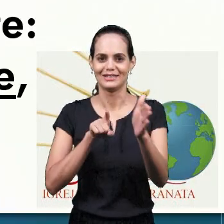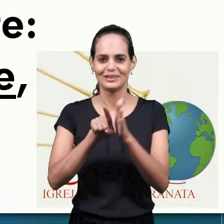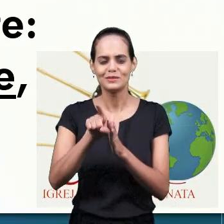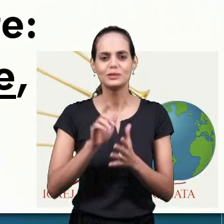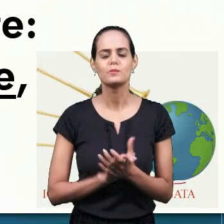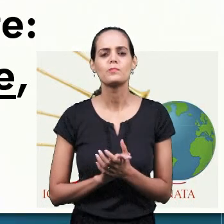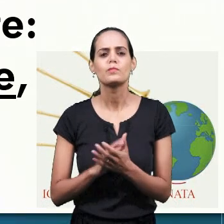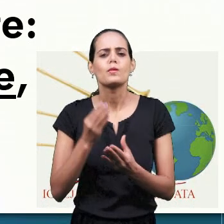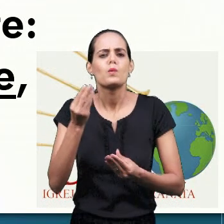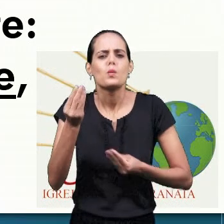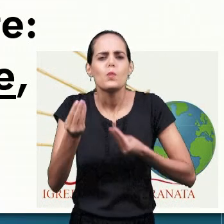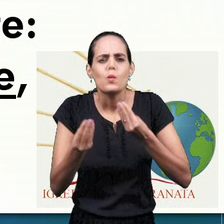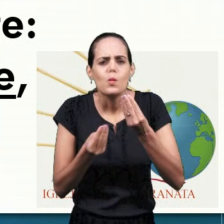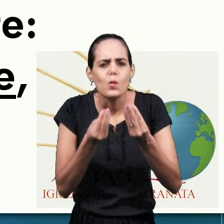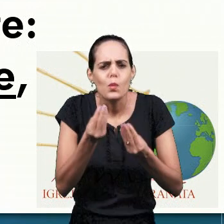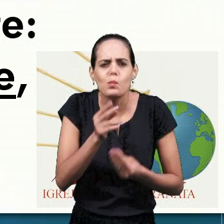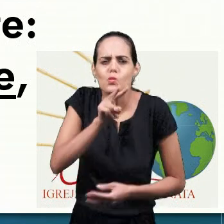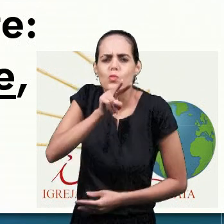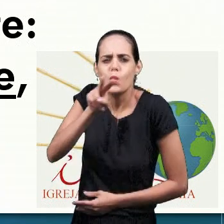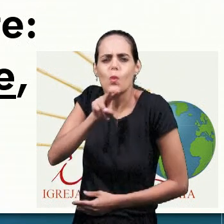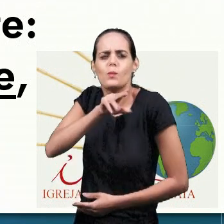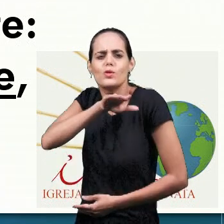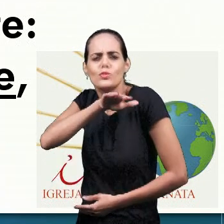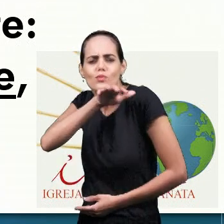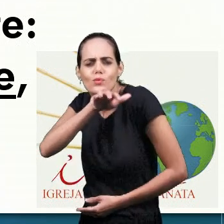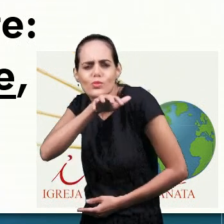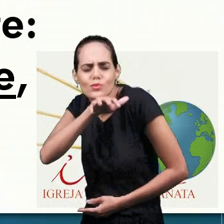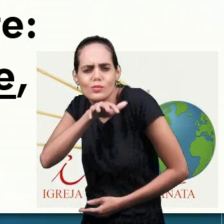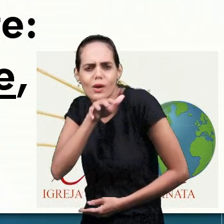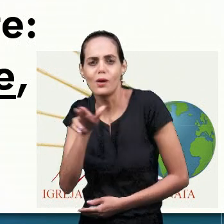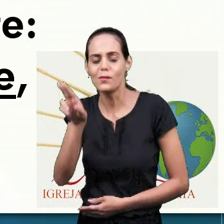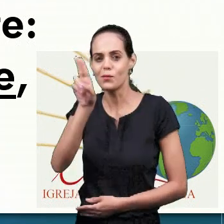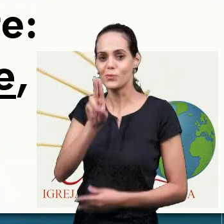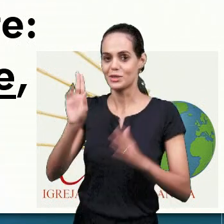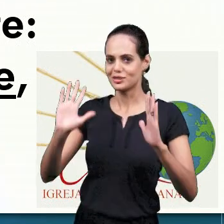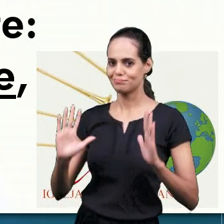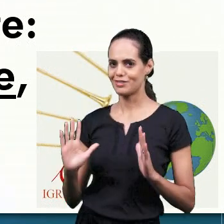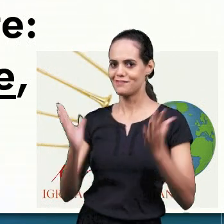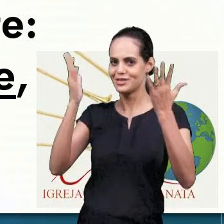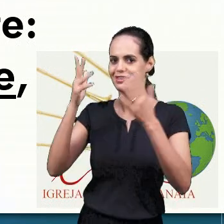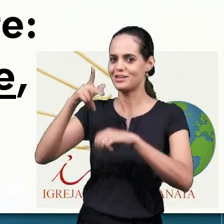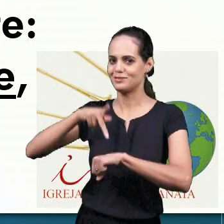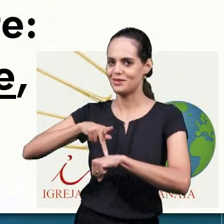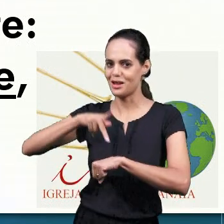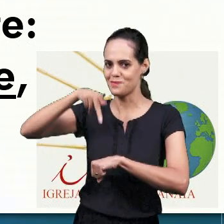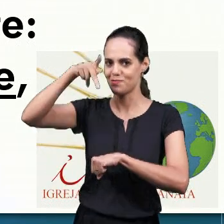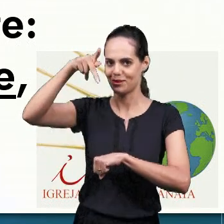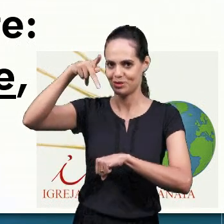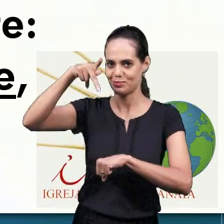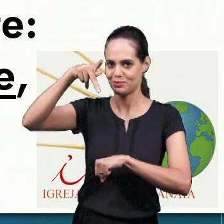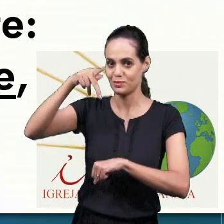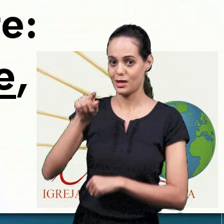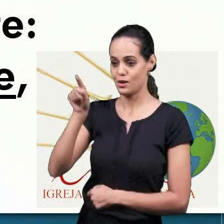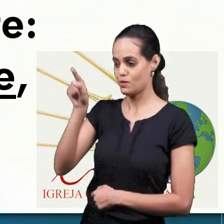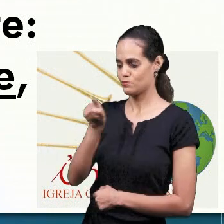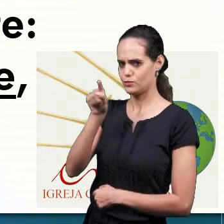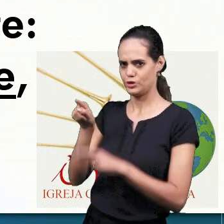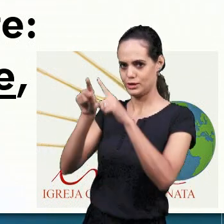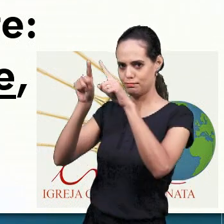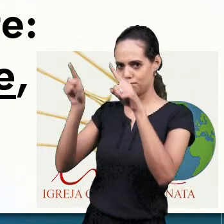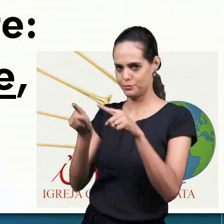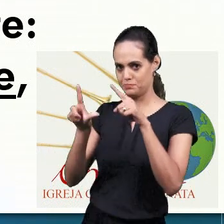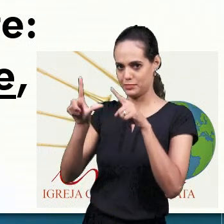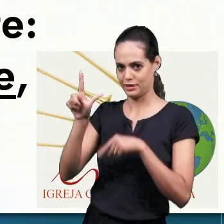dit, comment s'appelait le petit animal qui était utilisé pour célébrer la